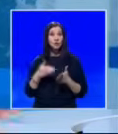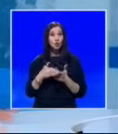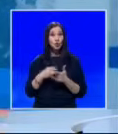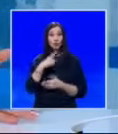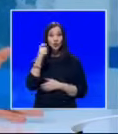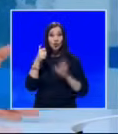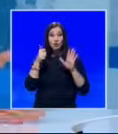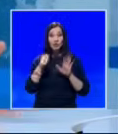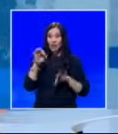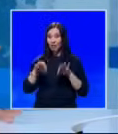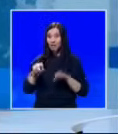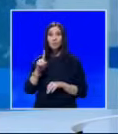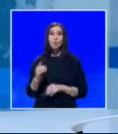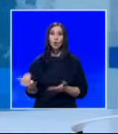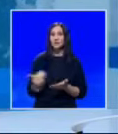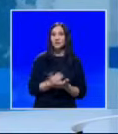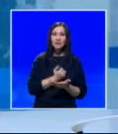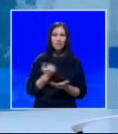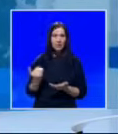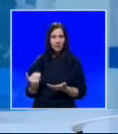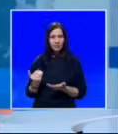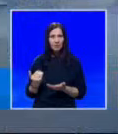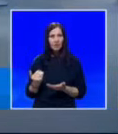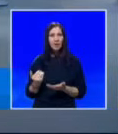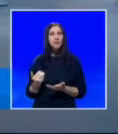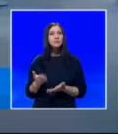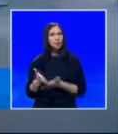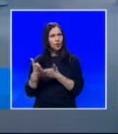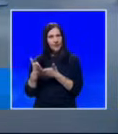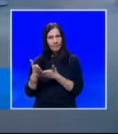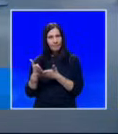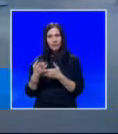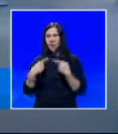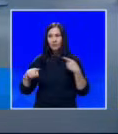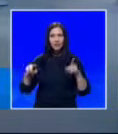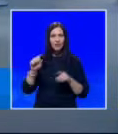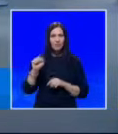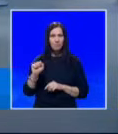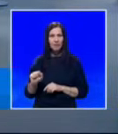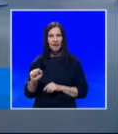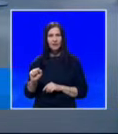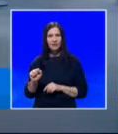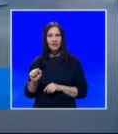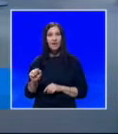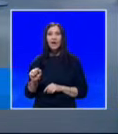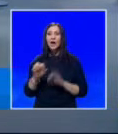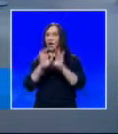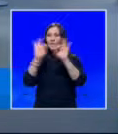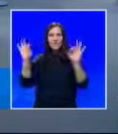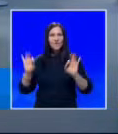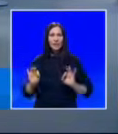защото 160 гласа могат да бъдат събрани и с подкрепата на други партии в